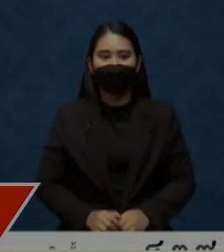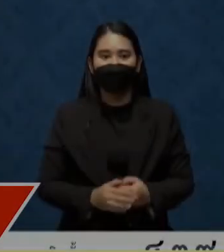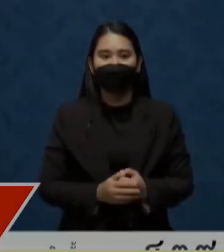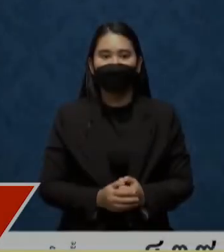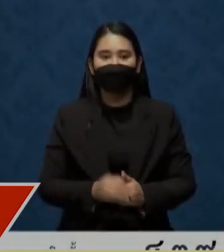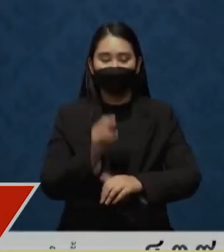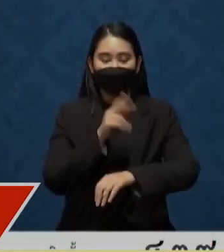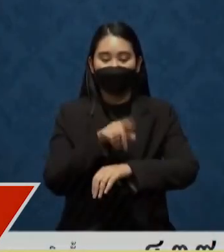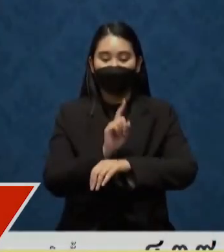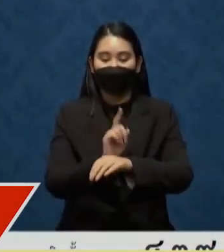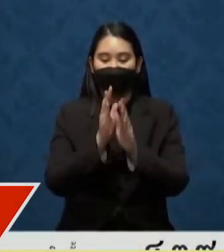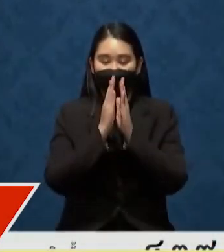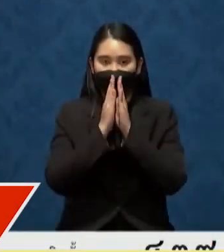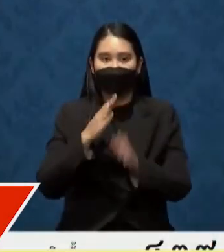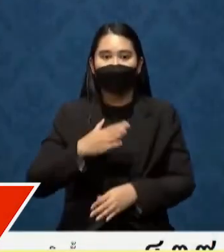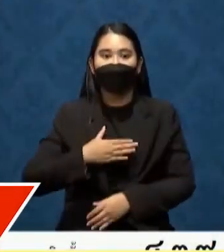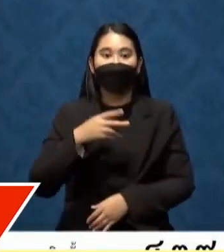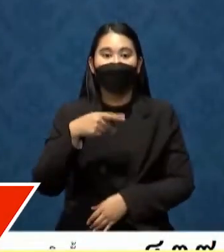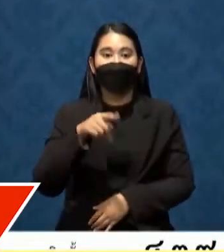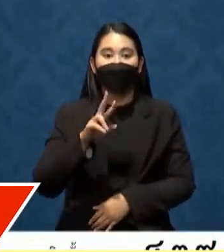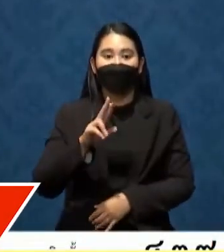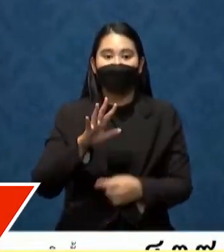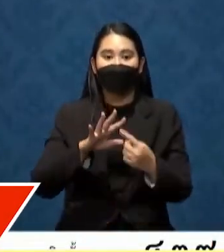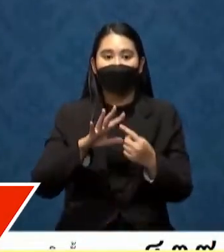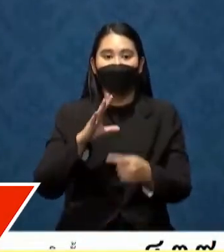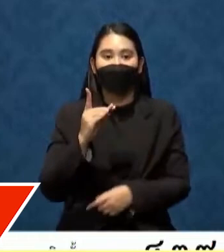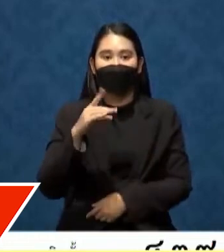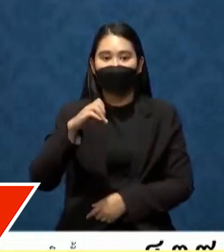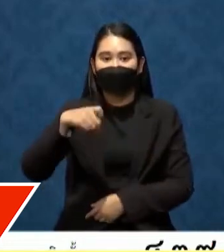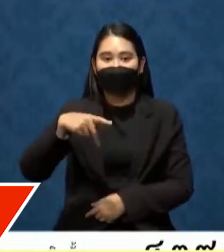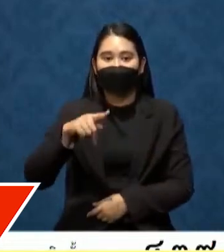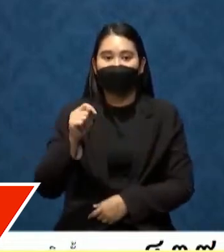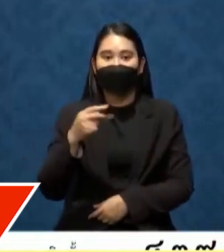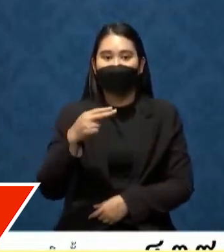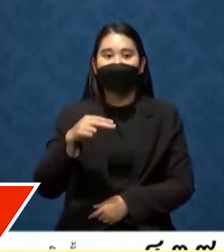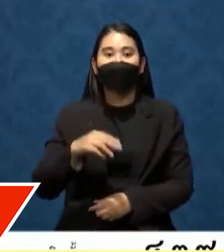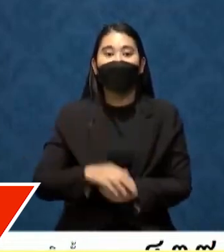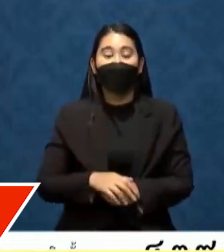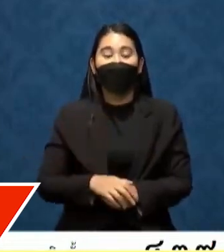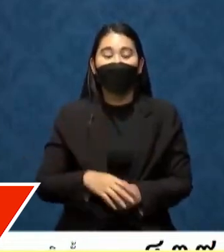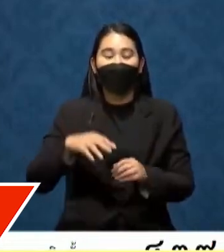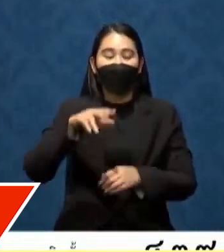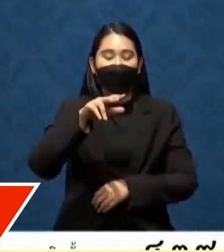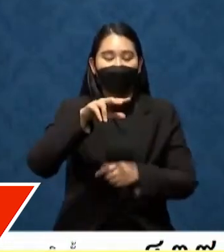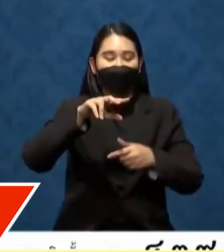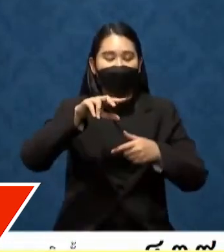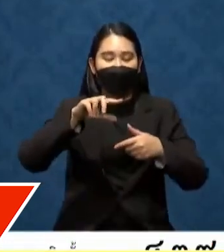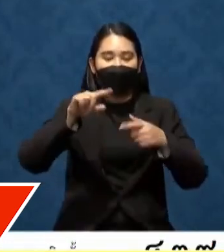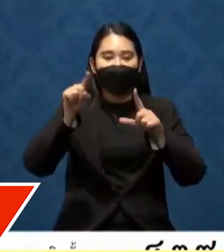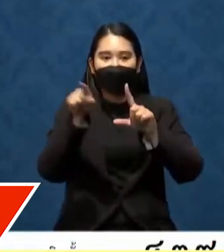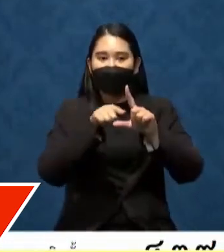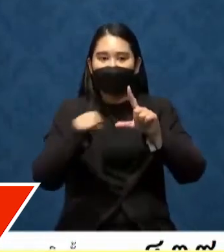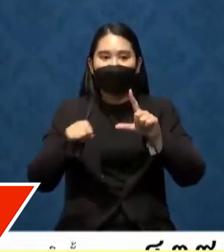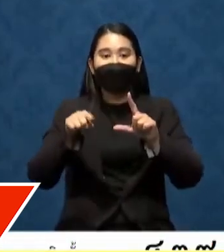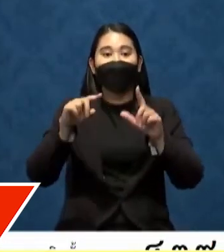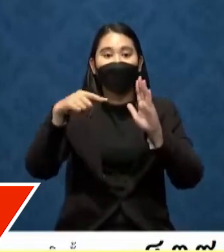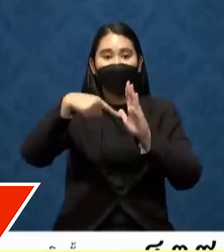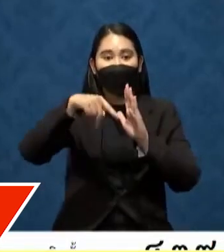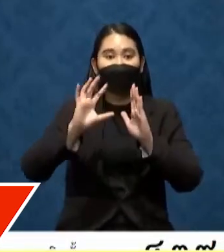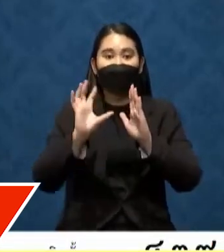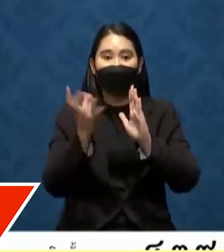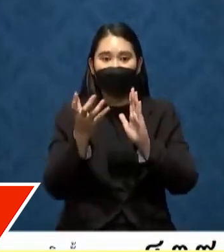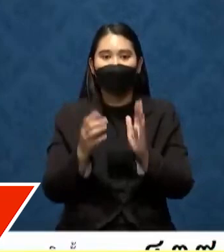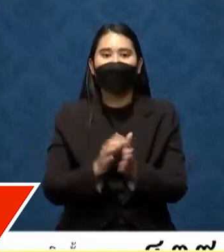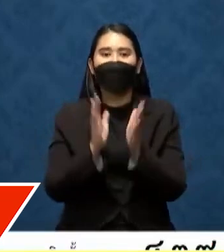ท่านประธานที่เคารพครับผมปฏิภาณสันติพาดาก้าวไกลพิษณุโลกครับผมได้รับเรื่องร้องเรียนจากผู้พิการทางสายตาท่านหนึ่งนะครับที่บอกว่าตอนนี้โ